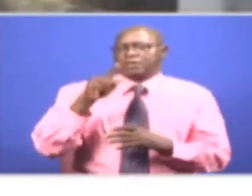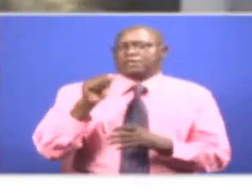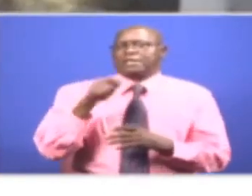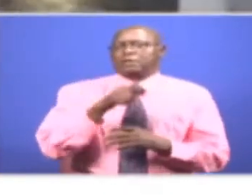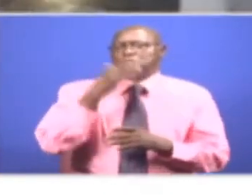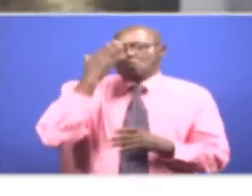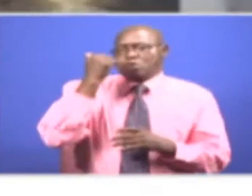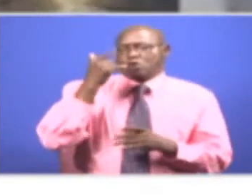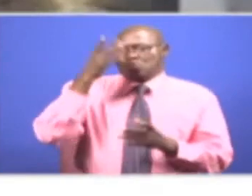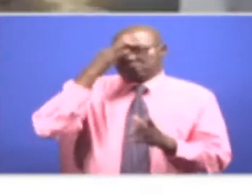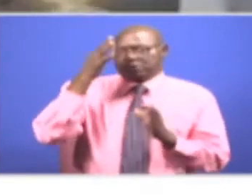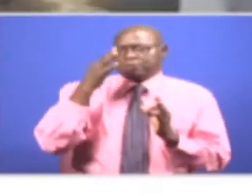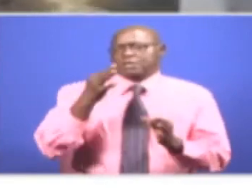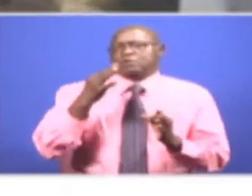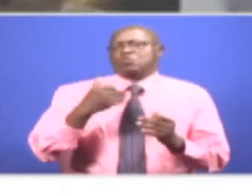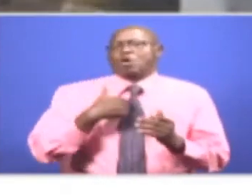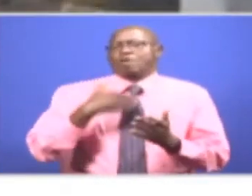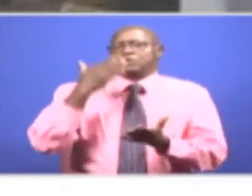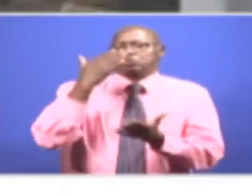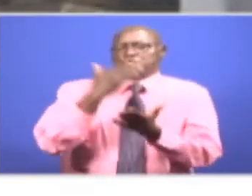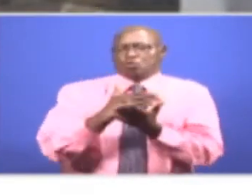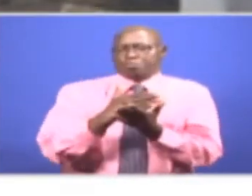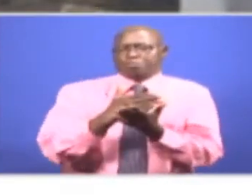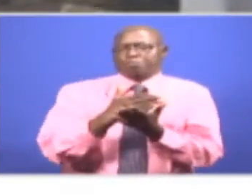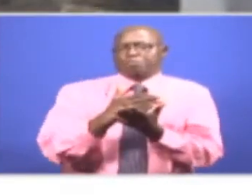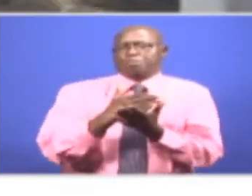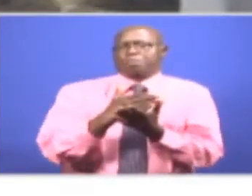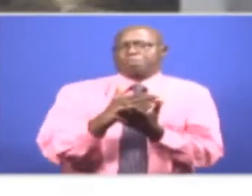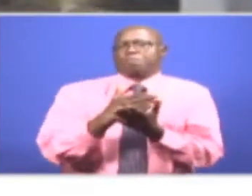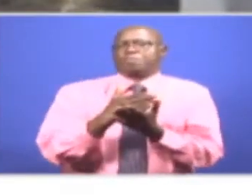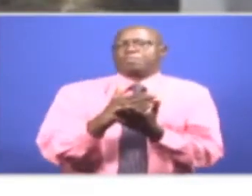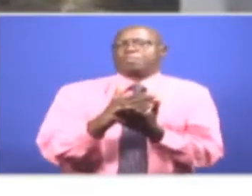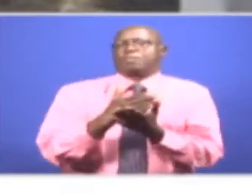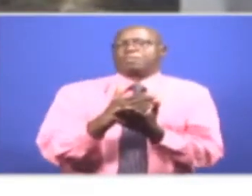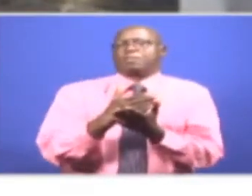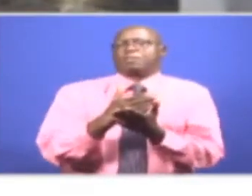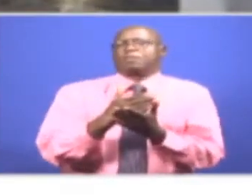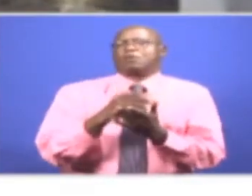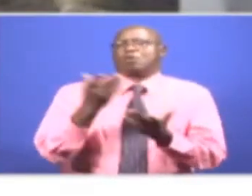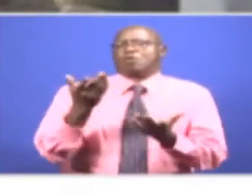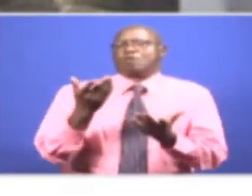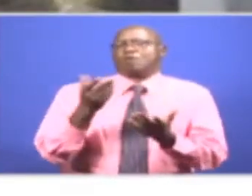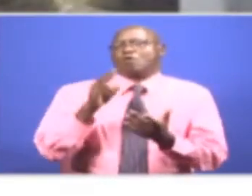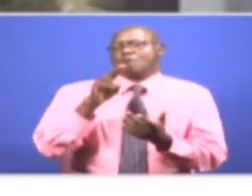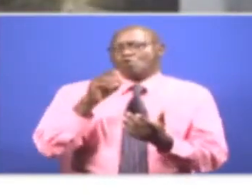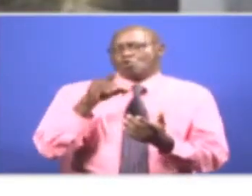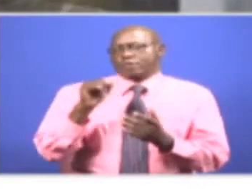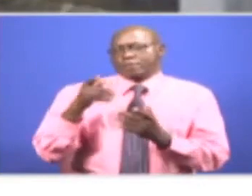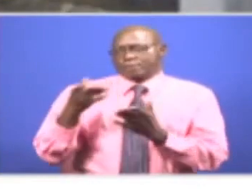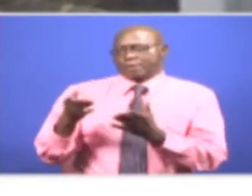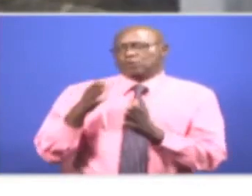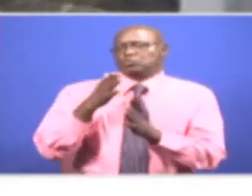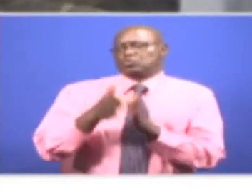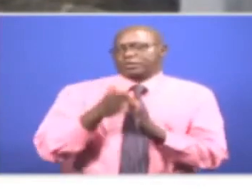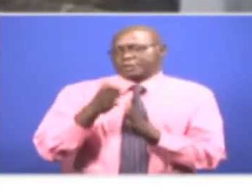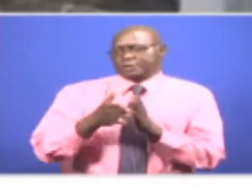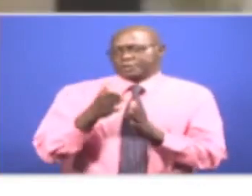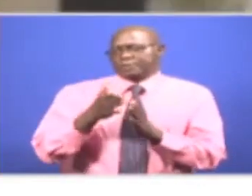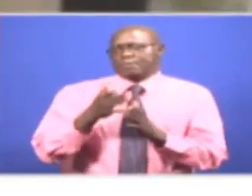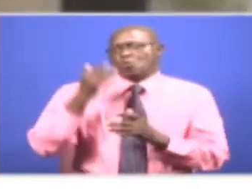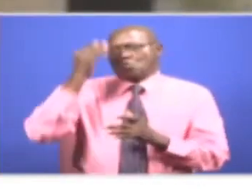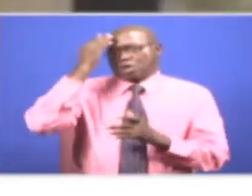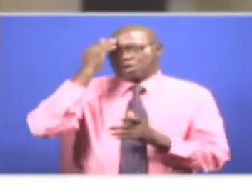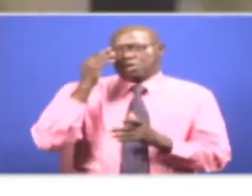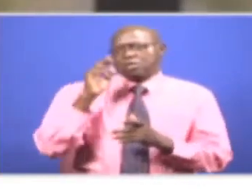we decided to have the stopover of the train in Voi, because we realized the potential that there is for this county.